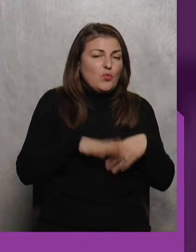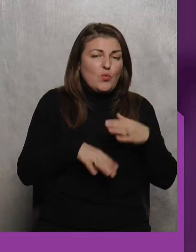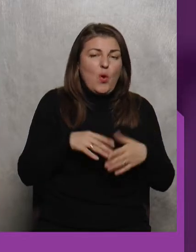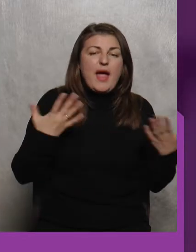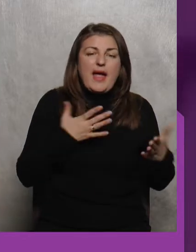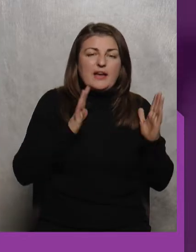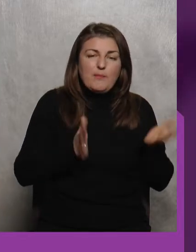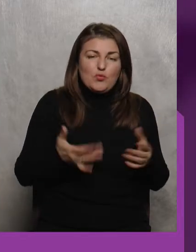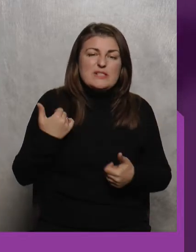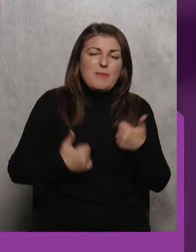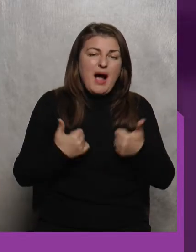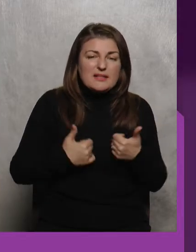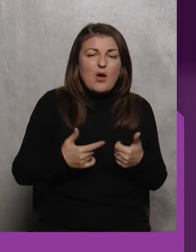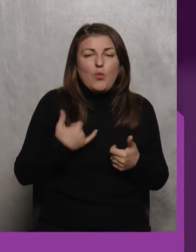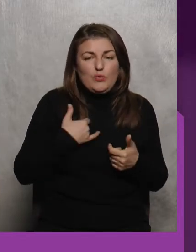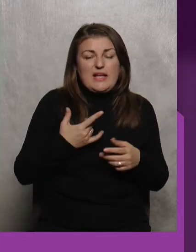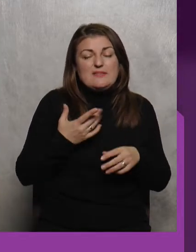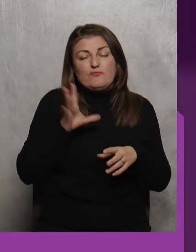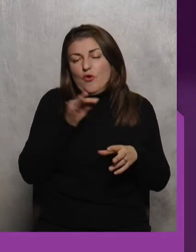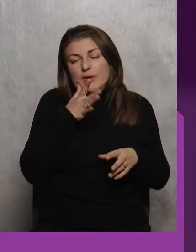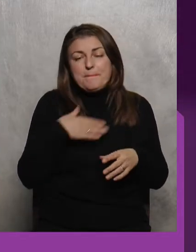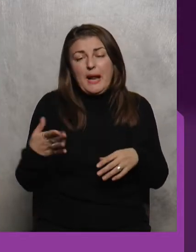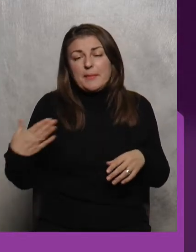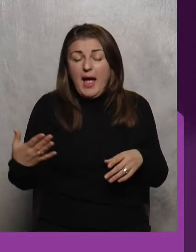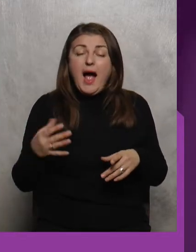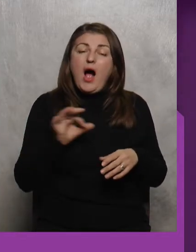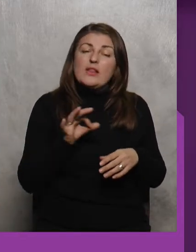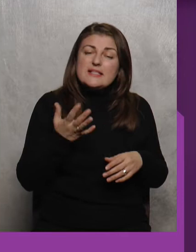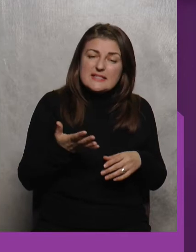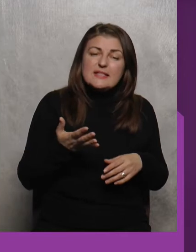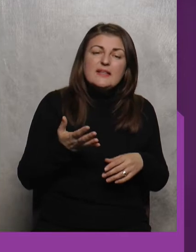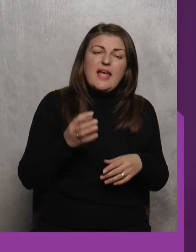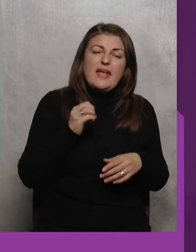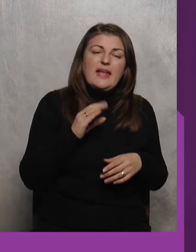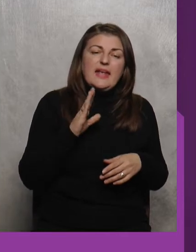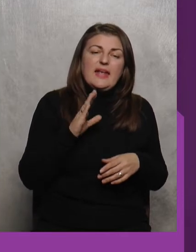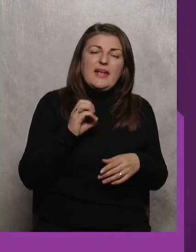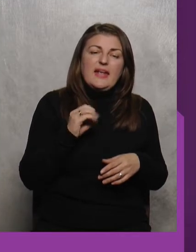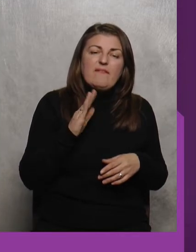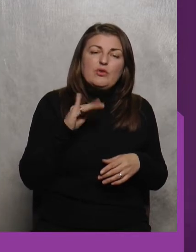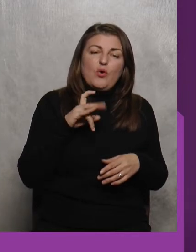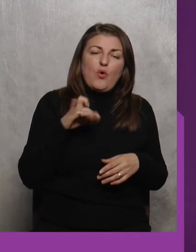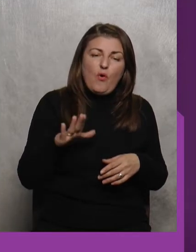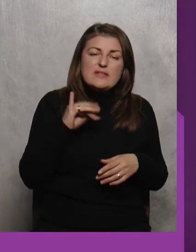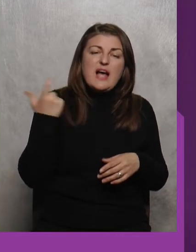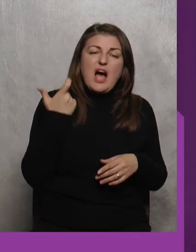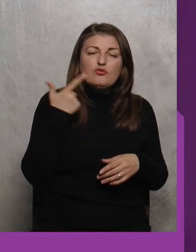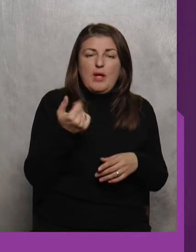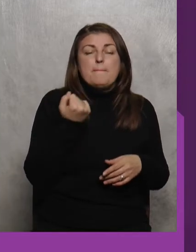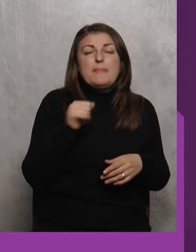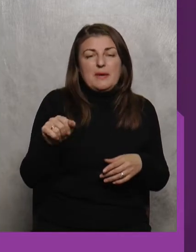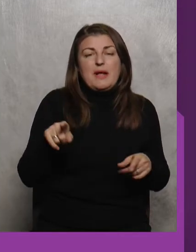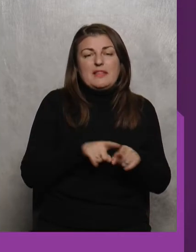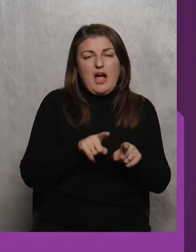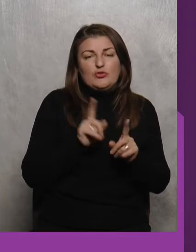які будуть змагатися. У нас все права та права, але ж Олексій Євтухов з Харківщини, да, перемагає